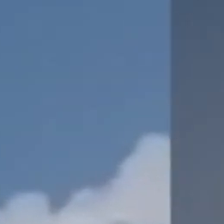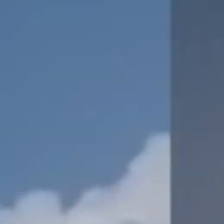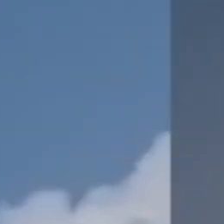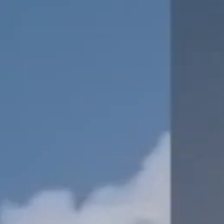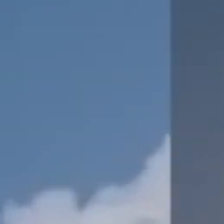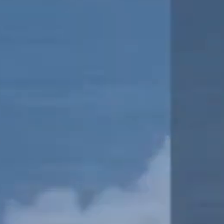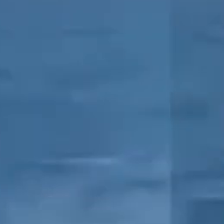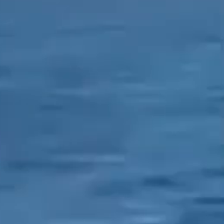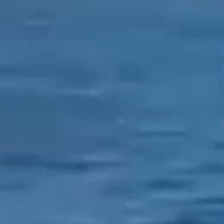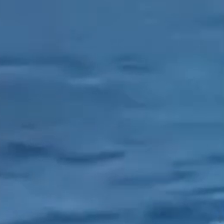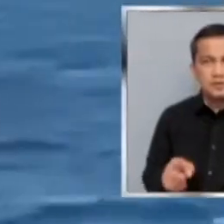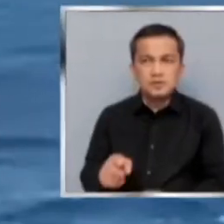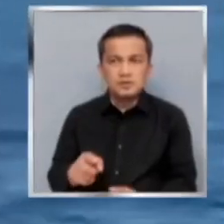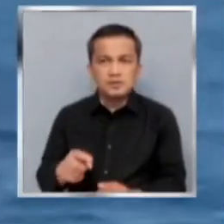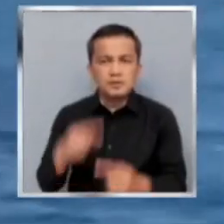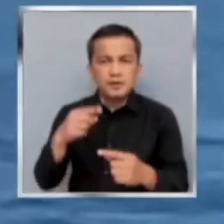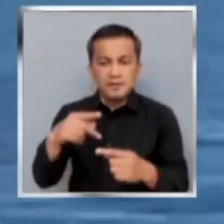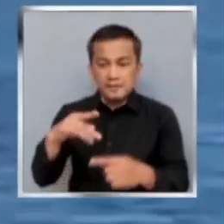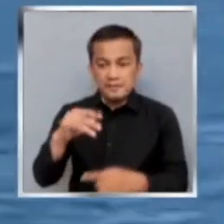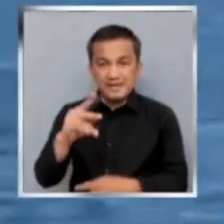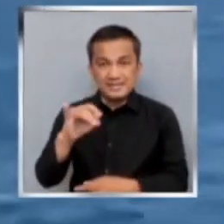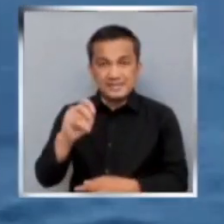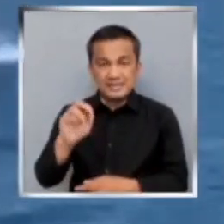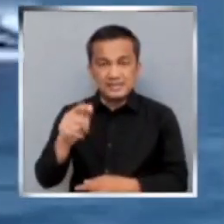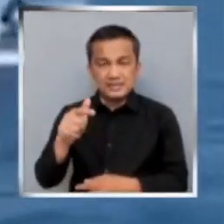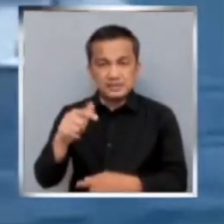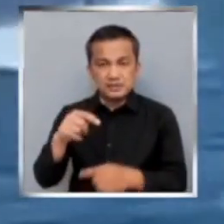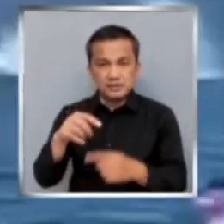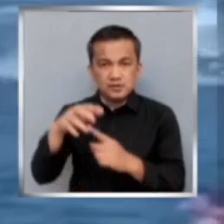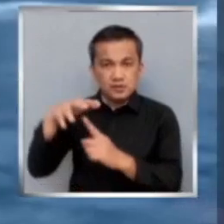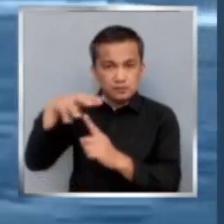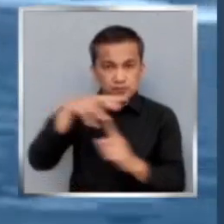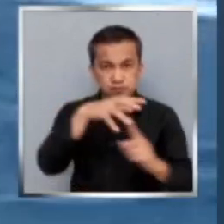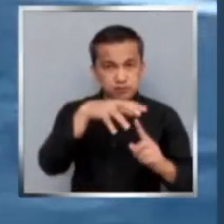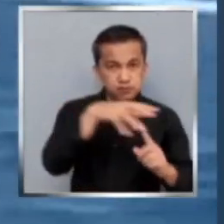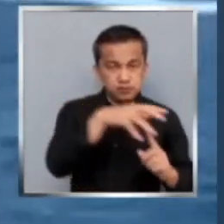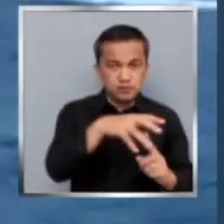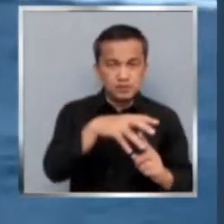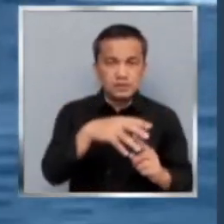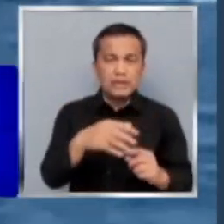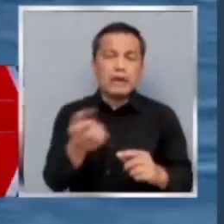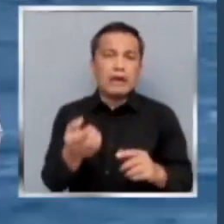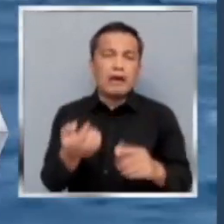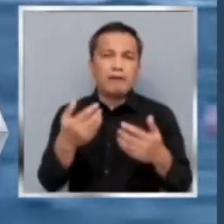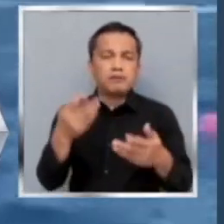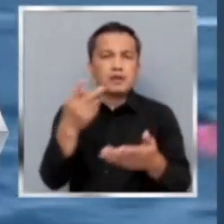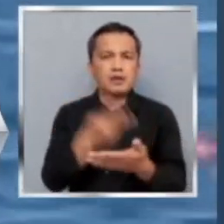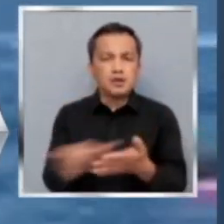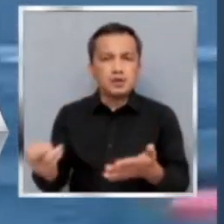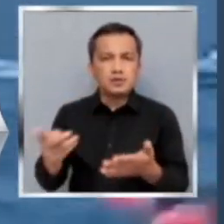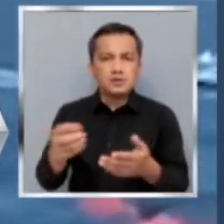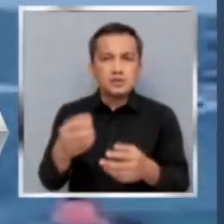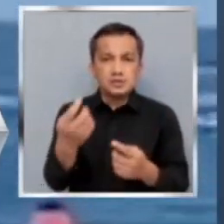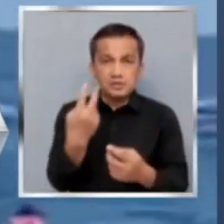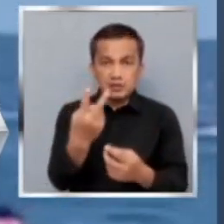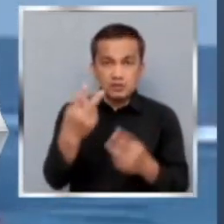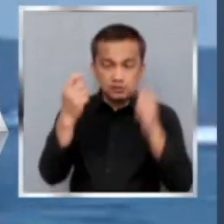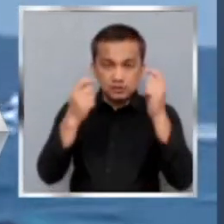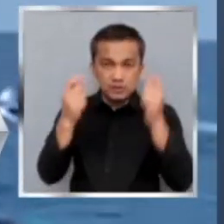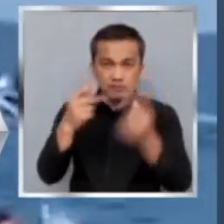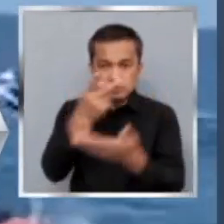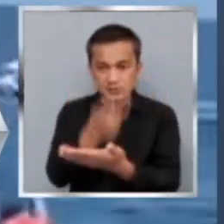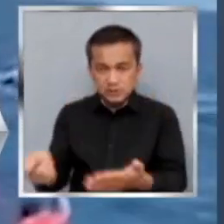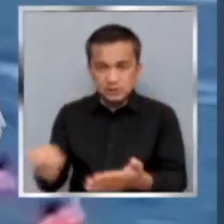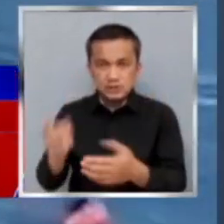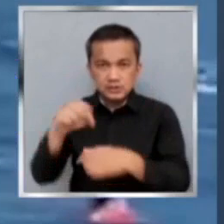Parasailing gone wrong sa Boracay. Bumagsak po sa dagat ang dalawang turista na ka-parachute habang kila ng speedboat kahapon, Sabado